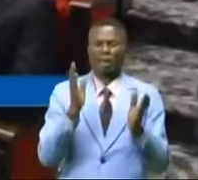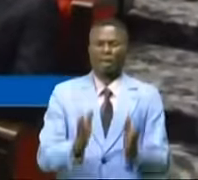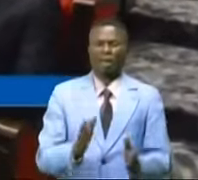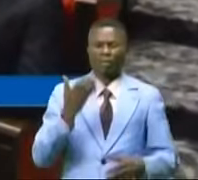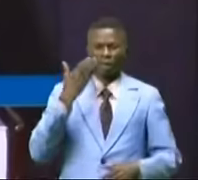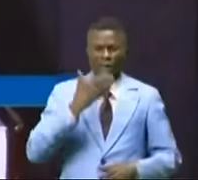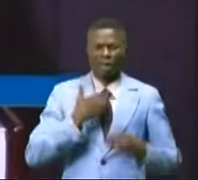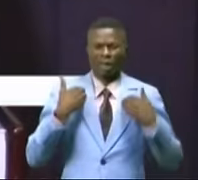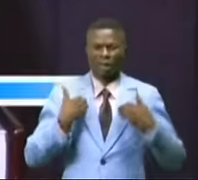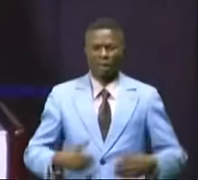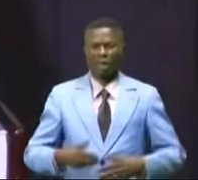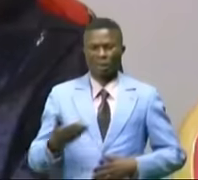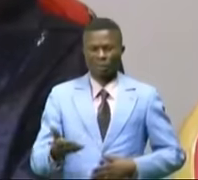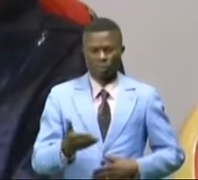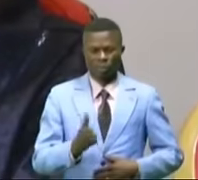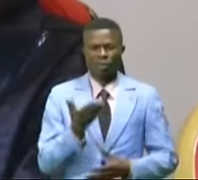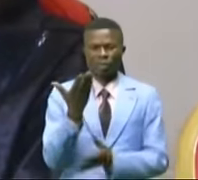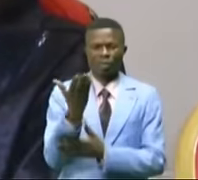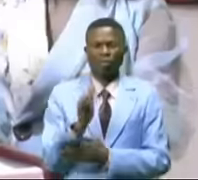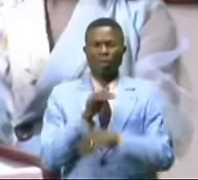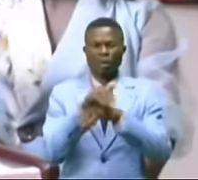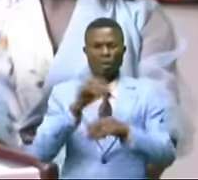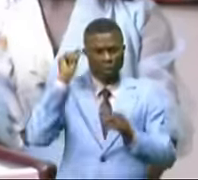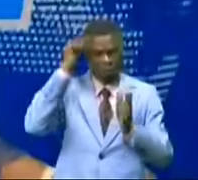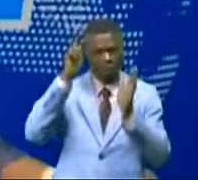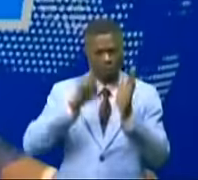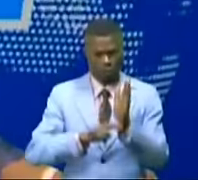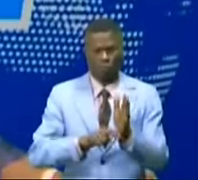parvenir, il va falloir l'implication du gouvernement.